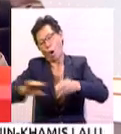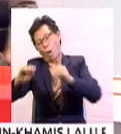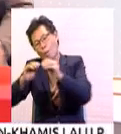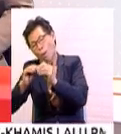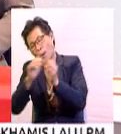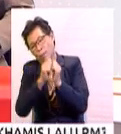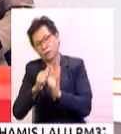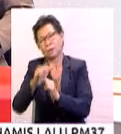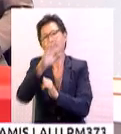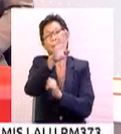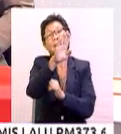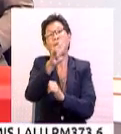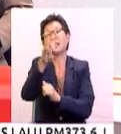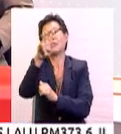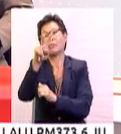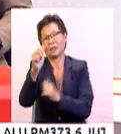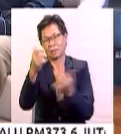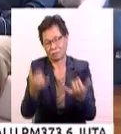terus bersama BDiva.